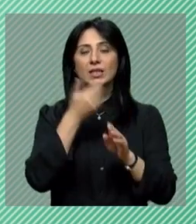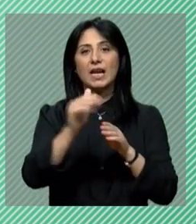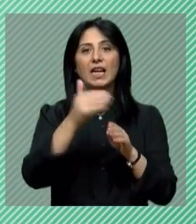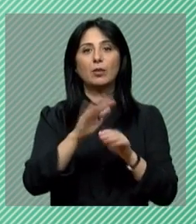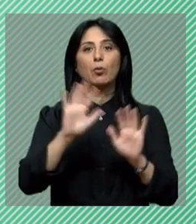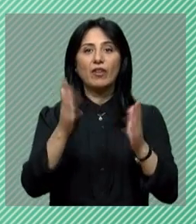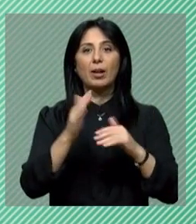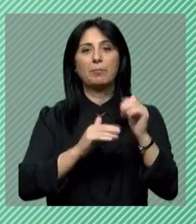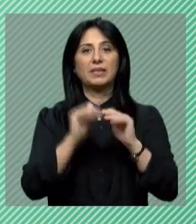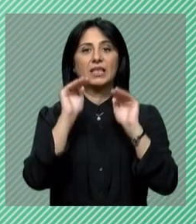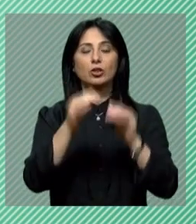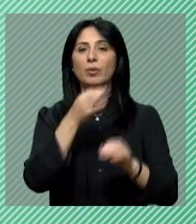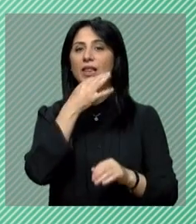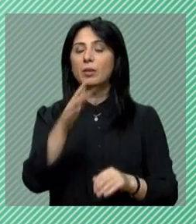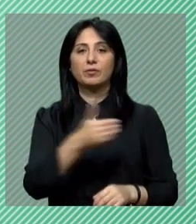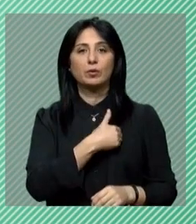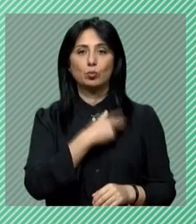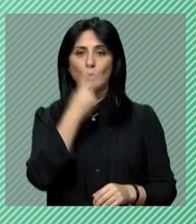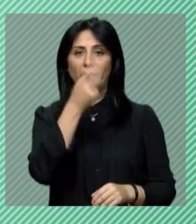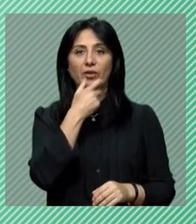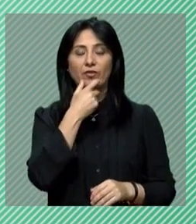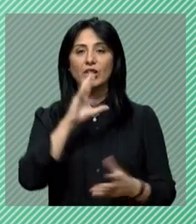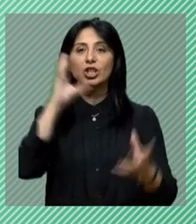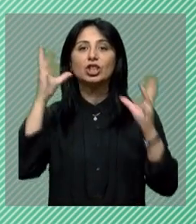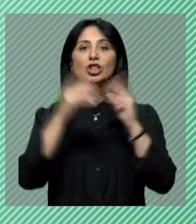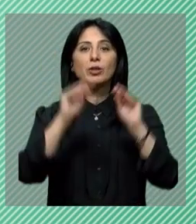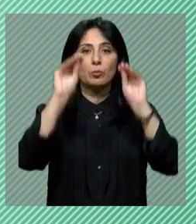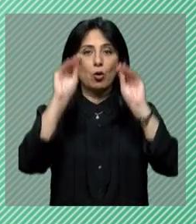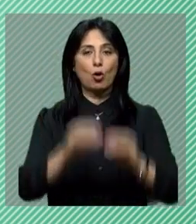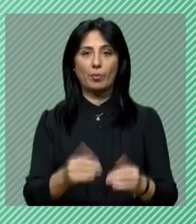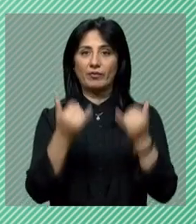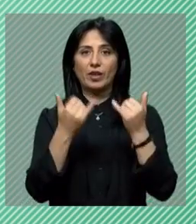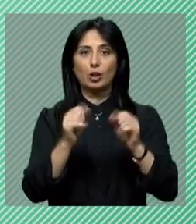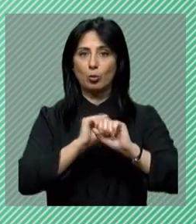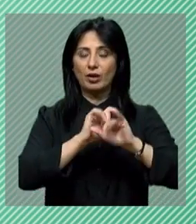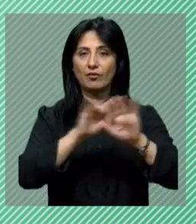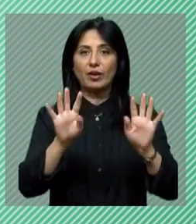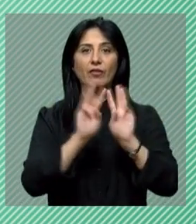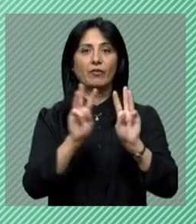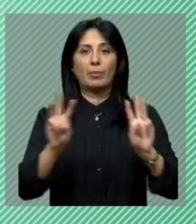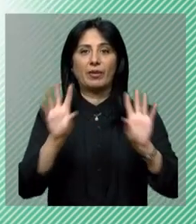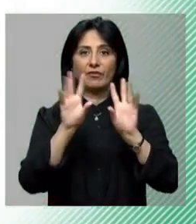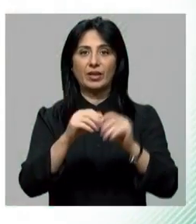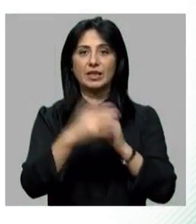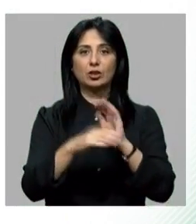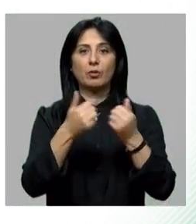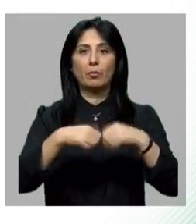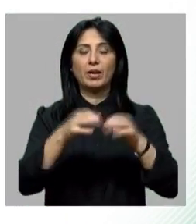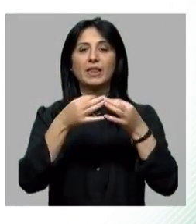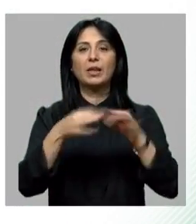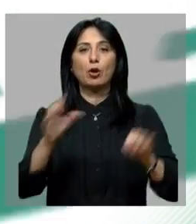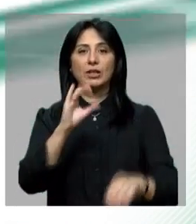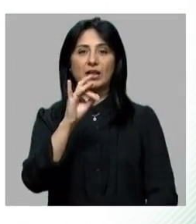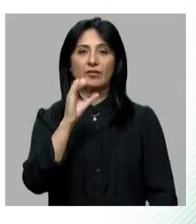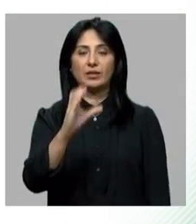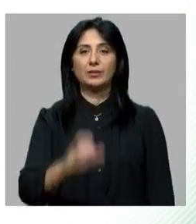ხდება ხელმისაწვდომი ნებისმიერი მსურველისთვის. შემაჯამებელი ოქმი დაუყოვნებლივ ქვეყნდება ვებგვერდზე. CESCO – დემოკრატიის სერვისი.